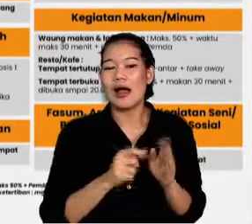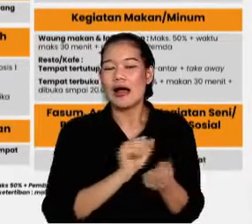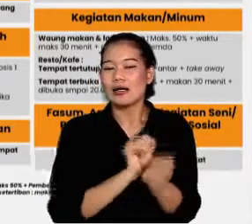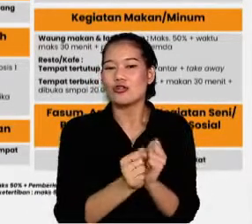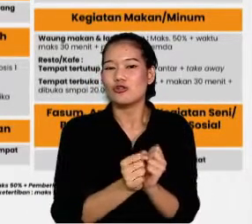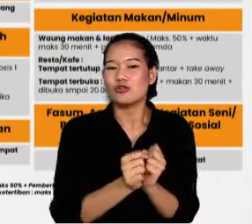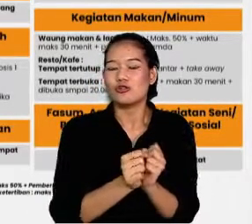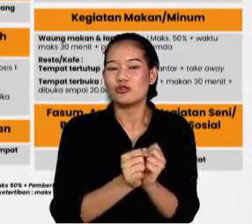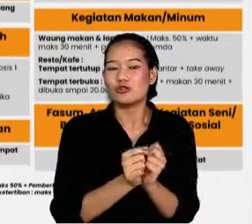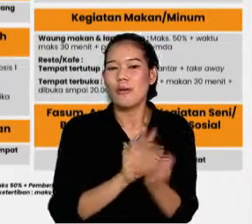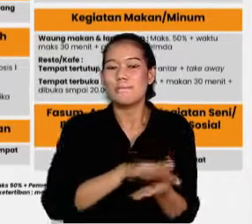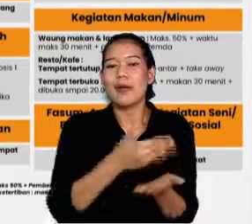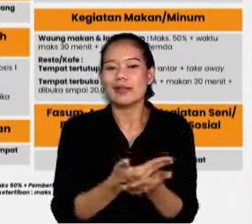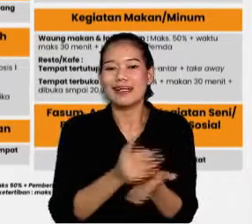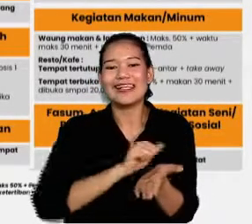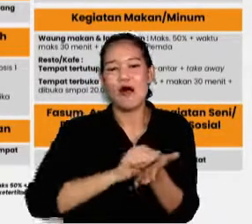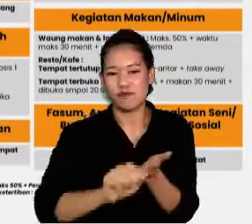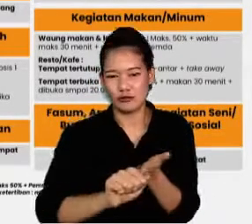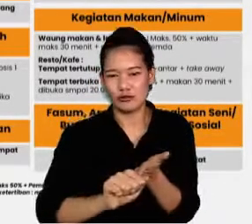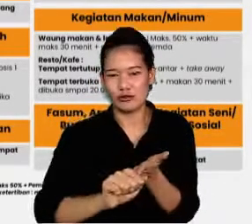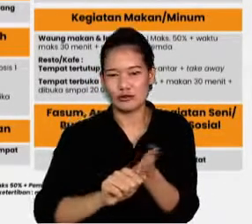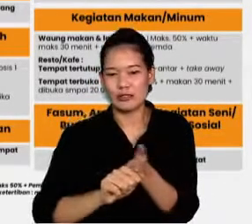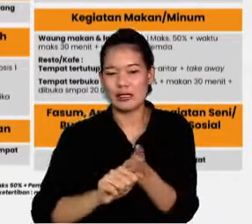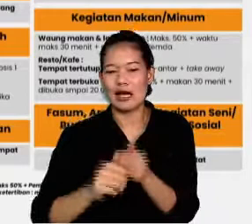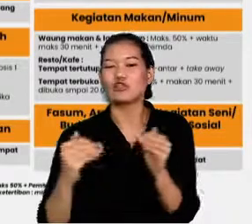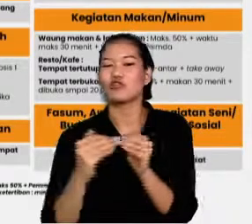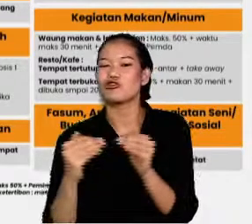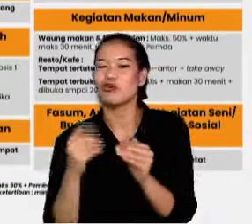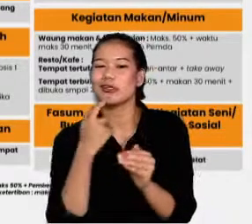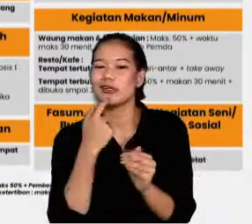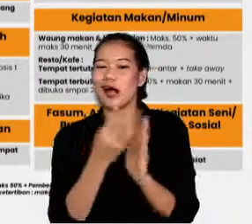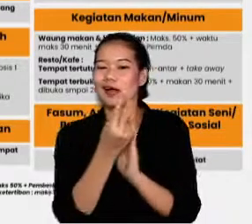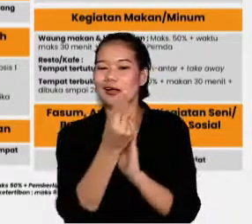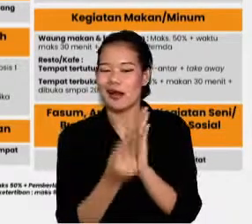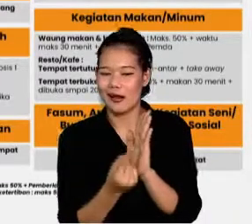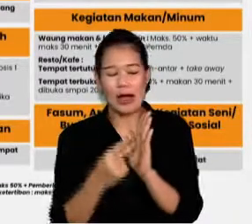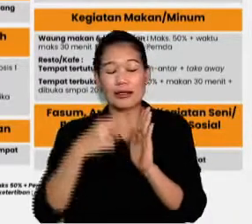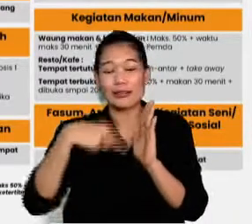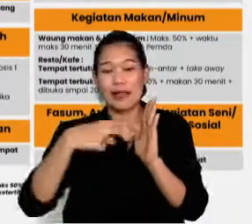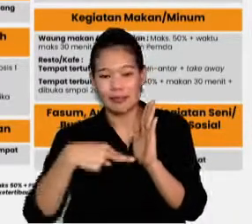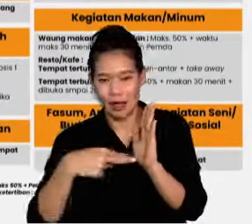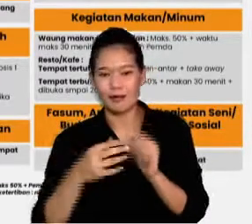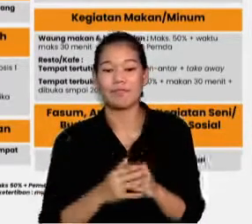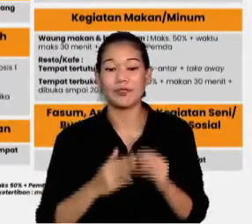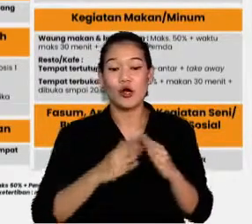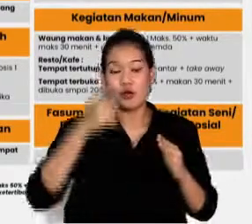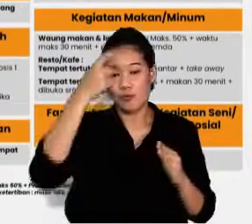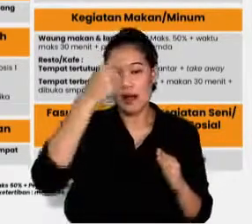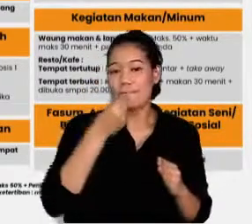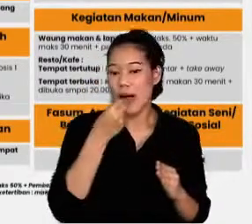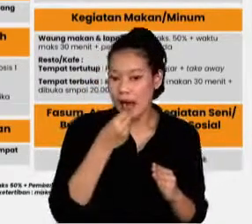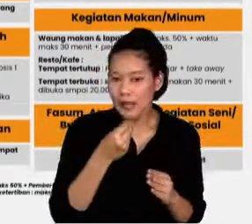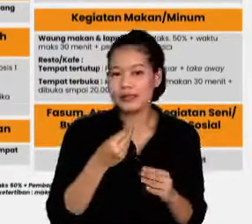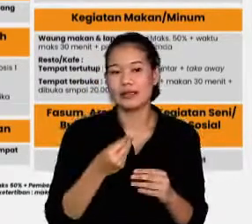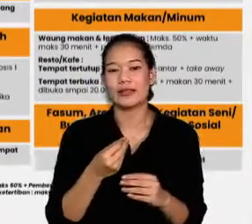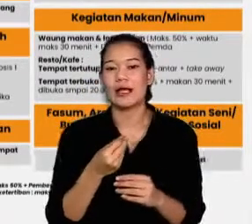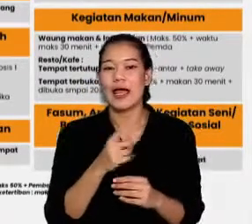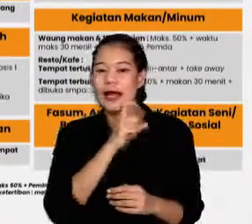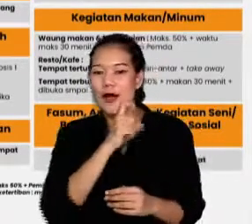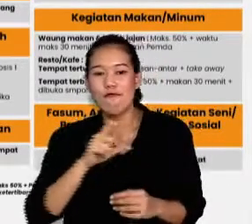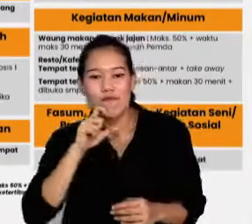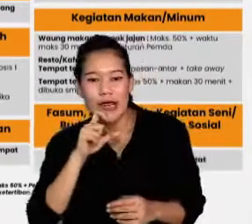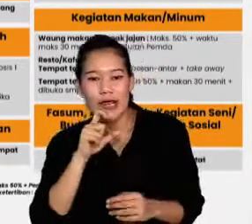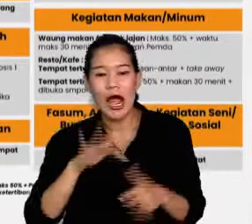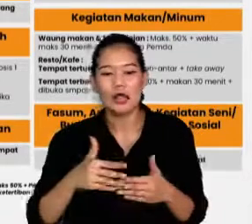kematian dengan pertimbangan validasi data di restoran Rumah Makan cafe di ruang